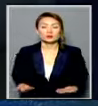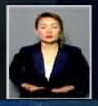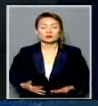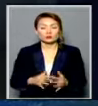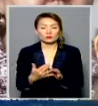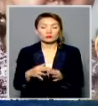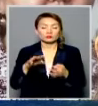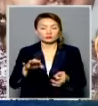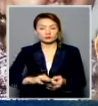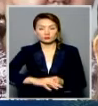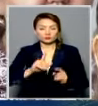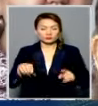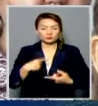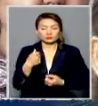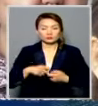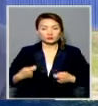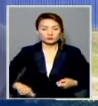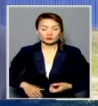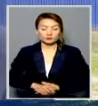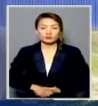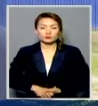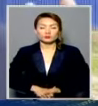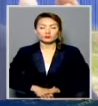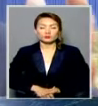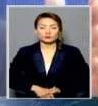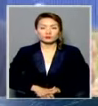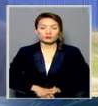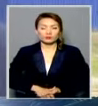село отстало в своем развитии.